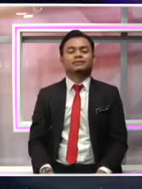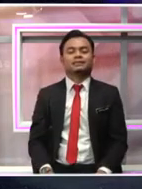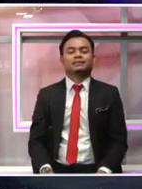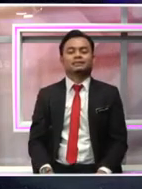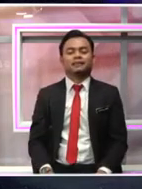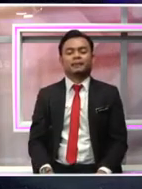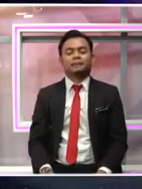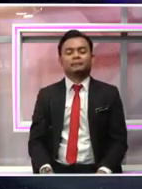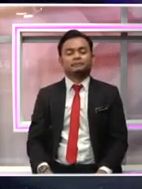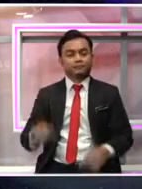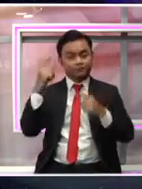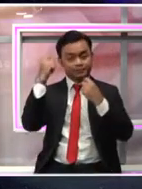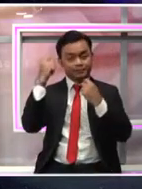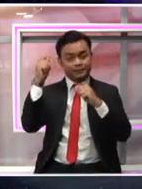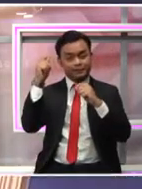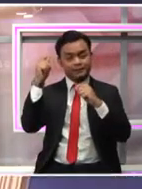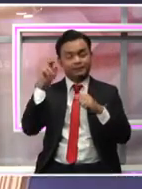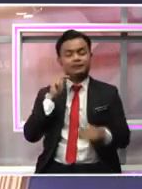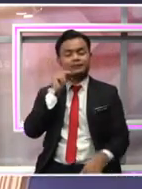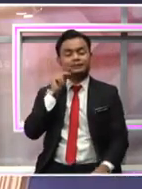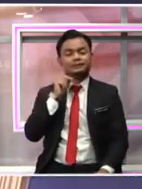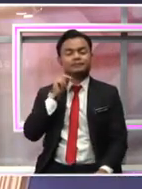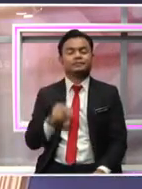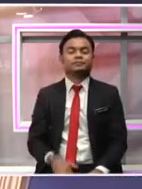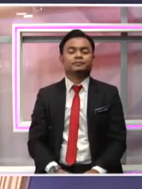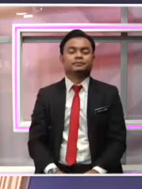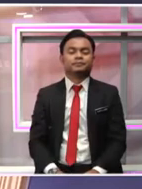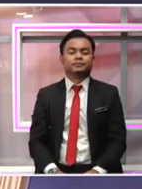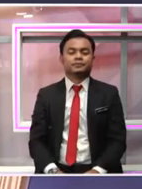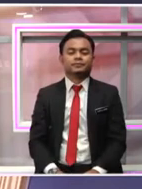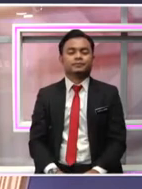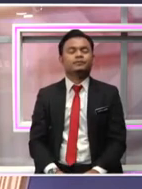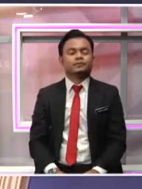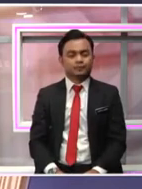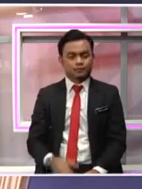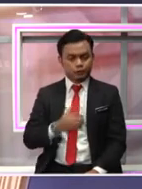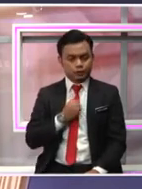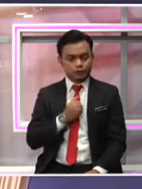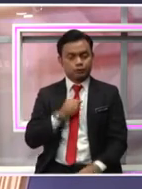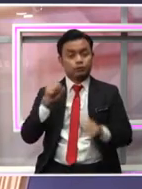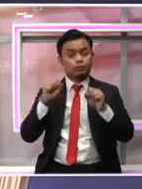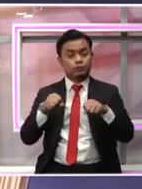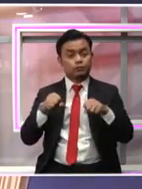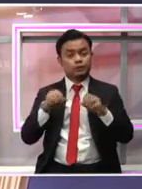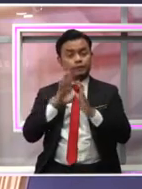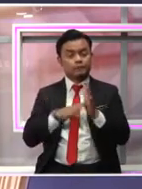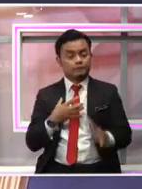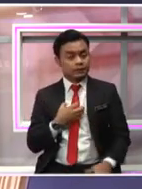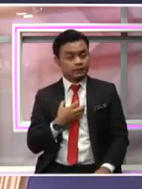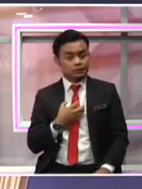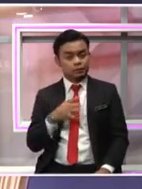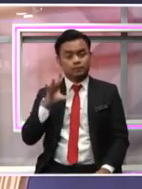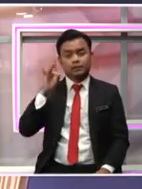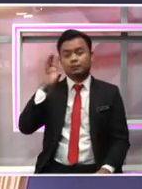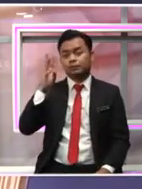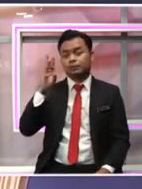Iya jawabannya adalah jantung boleh berdegup 86000 KYT